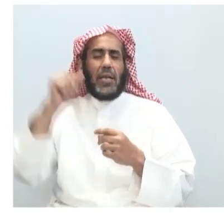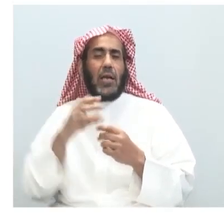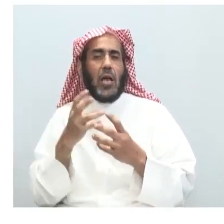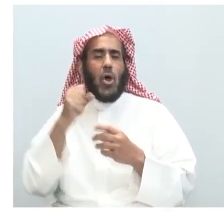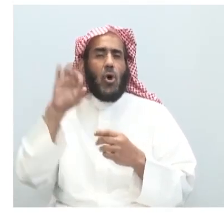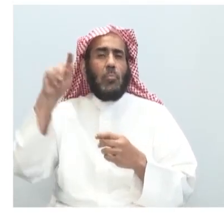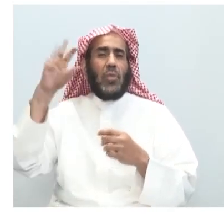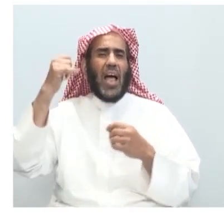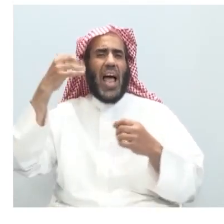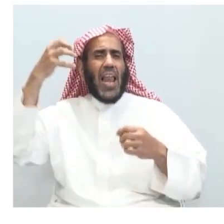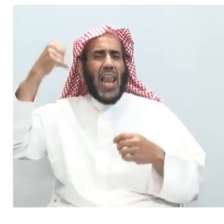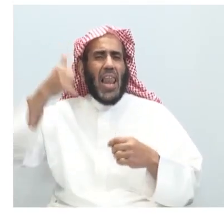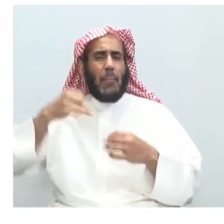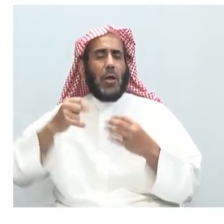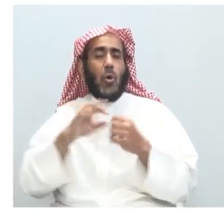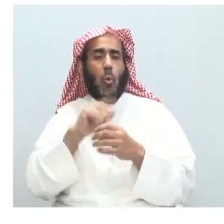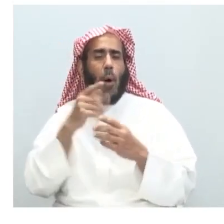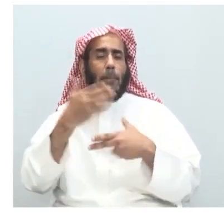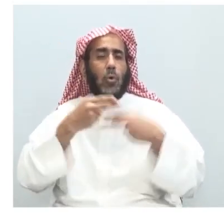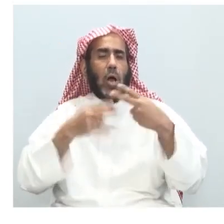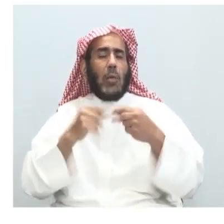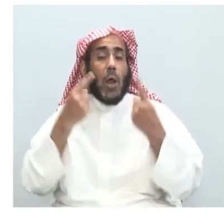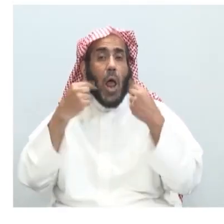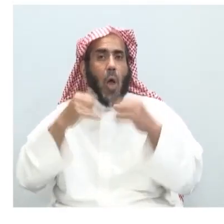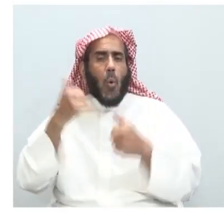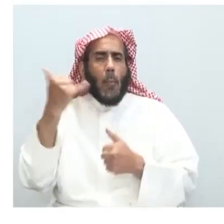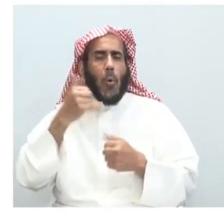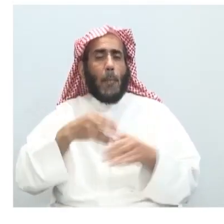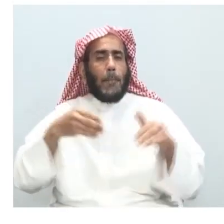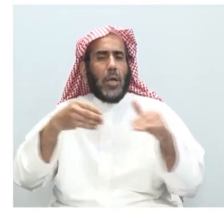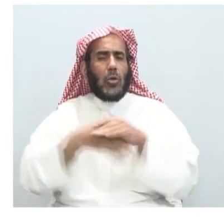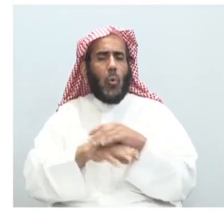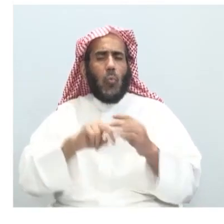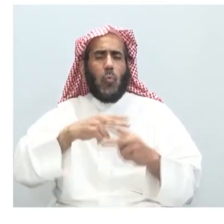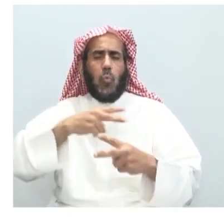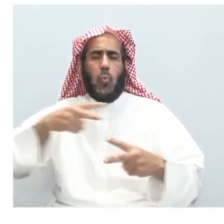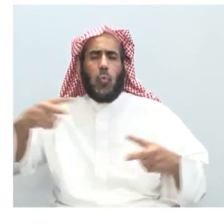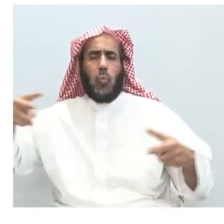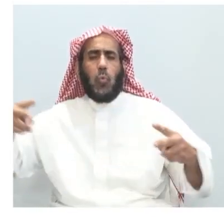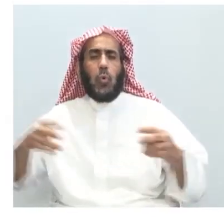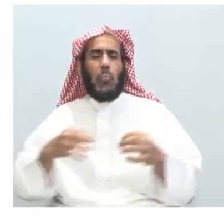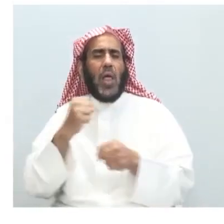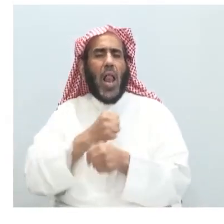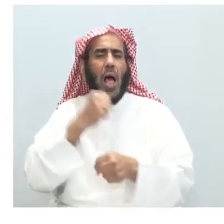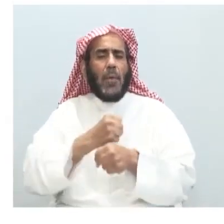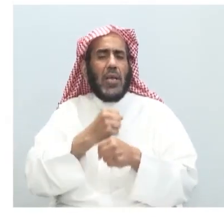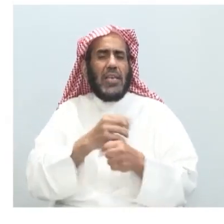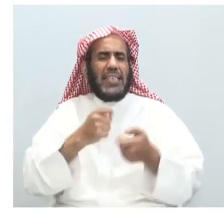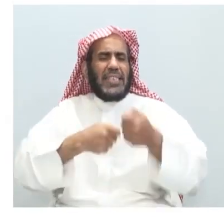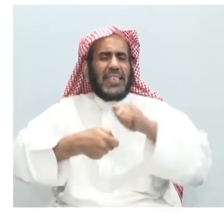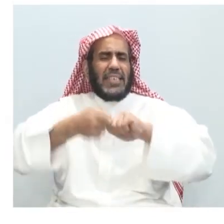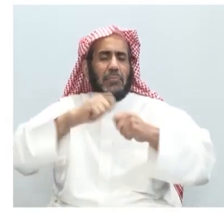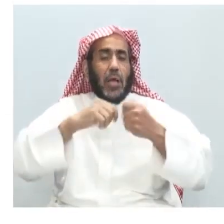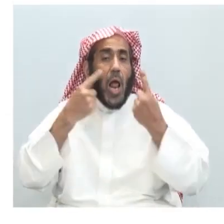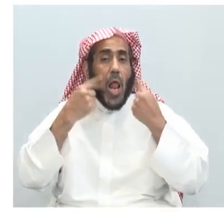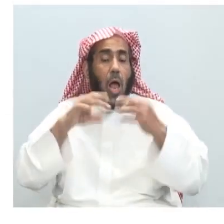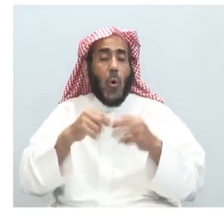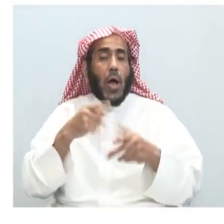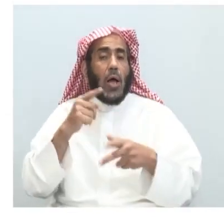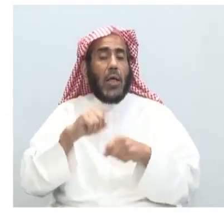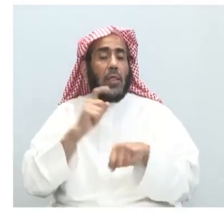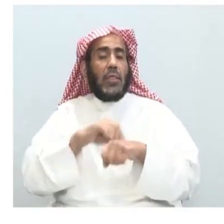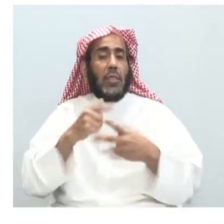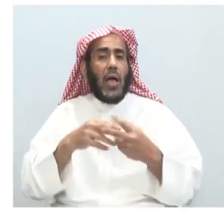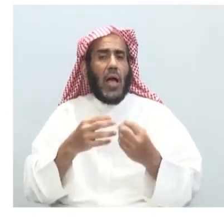حمض اللبن هو مركب حيوي مهم يدخل في العديد من العمليات الكيميائيه الحيويه اثناء